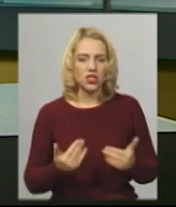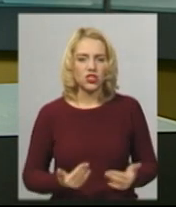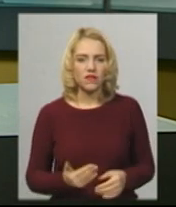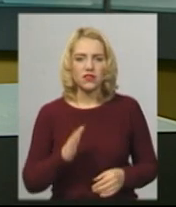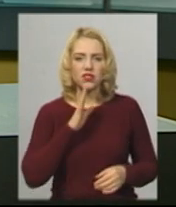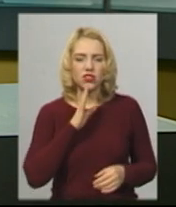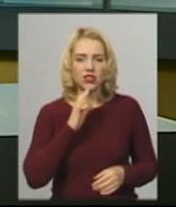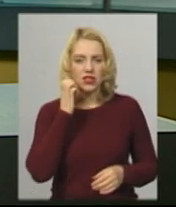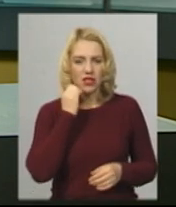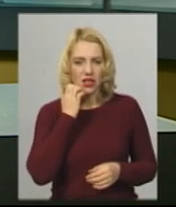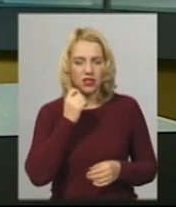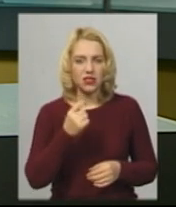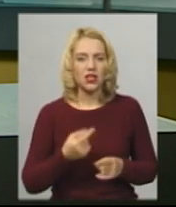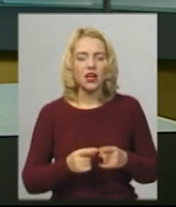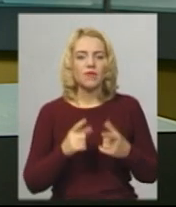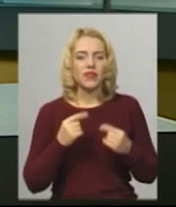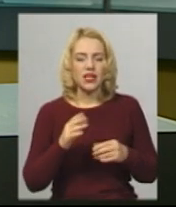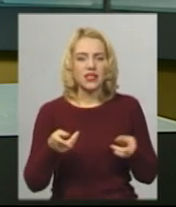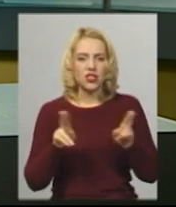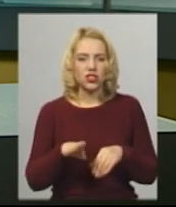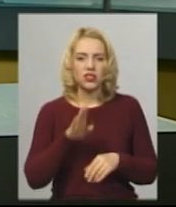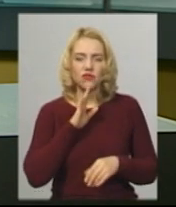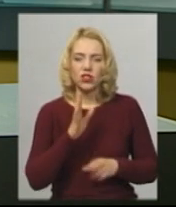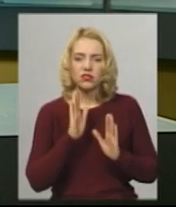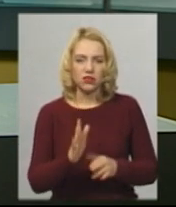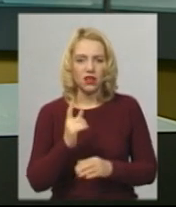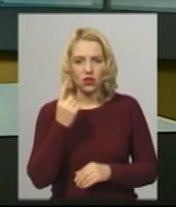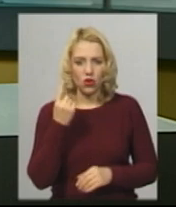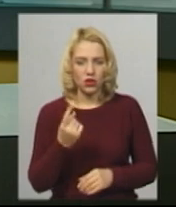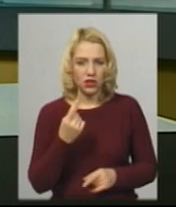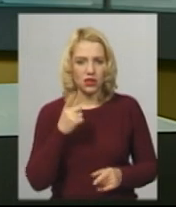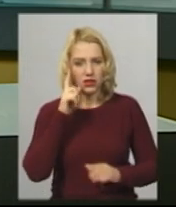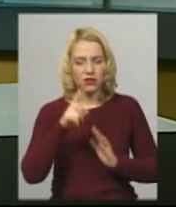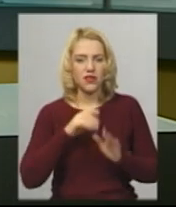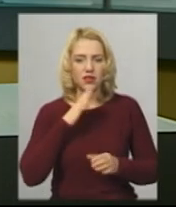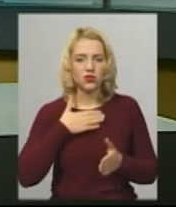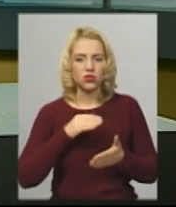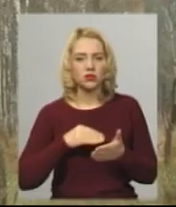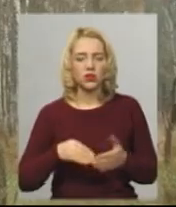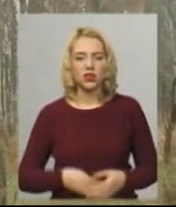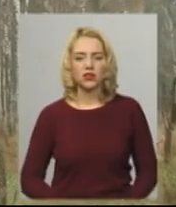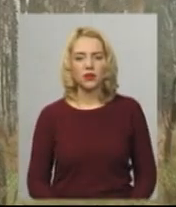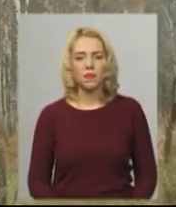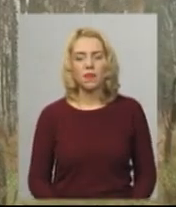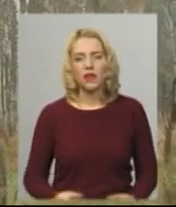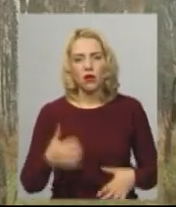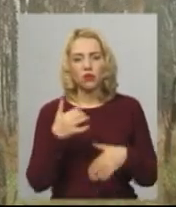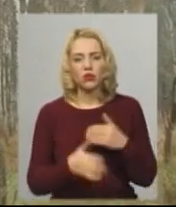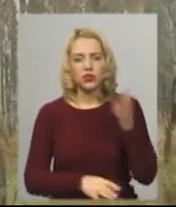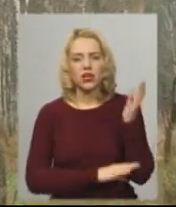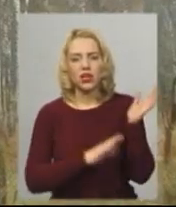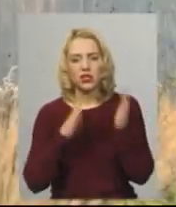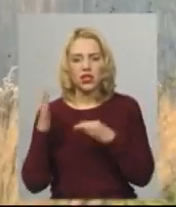старенький на цьому хуторі, де залишилася лише вона одна, дізнавалася Леся Боровець. Посеред лісу на межі